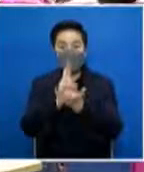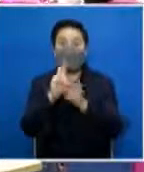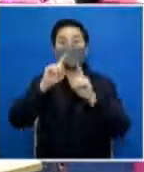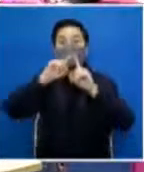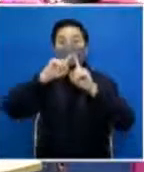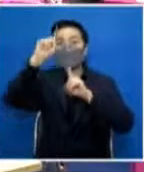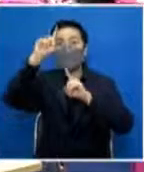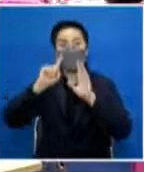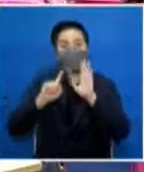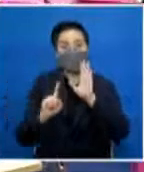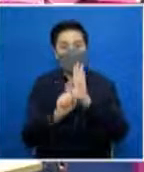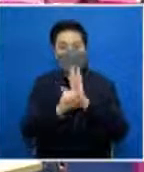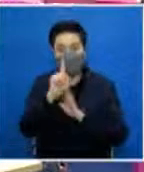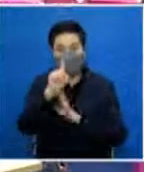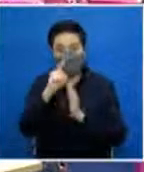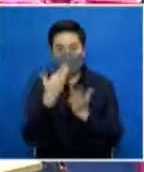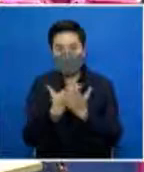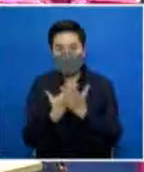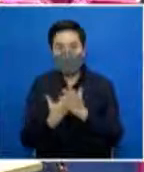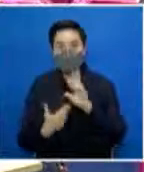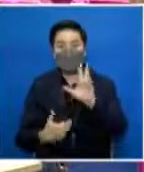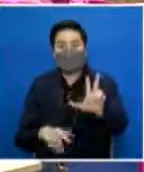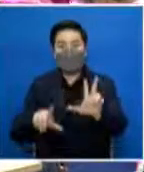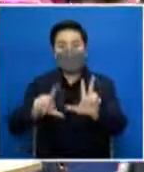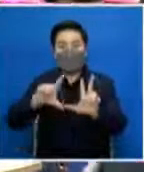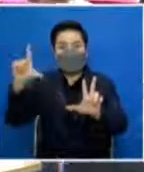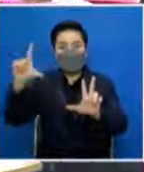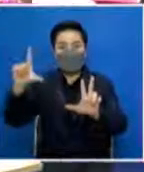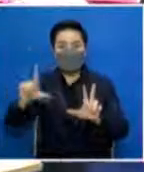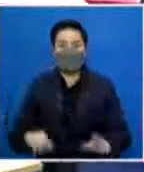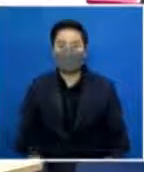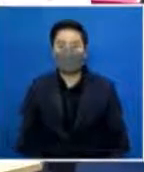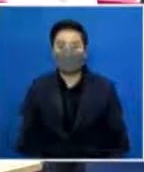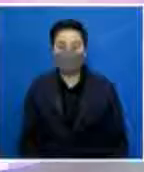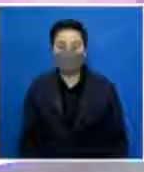ดับที่1ออก1ครั้งเป็นเงิน3ล้านบาท